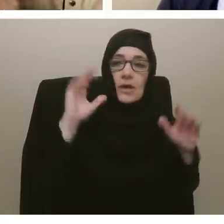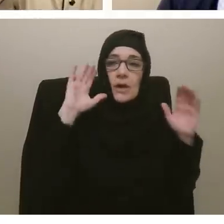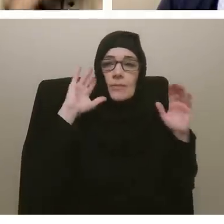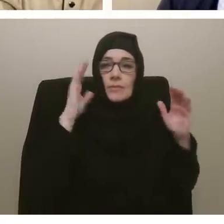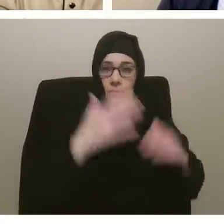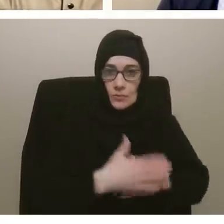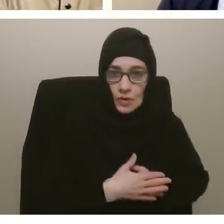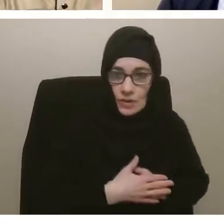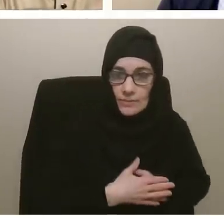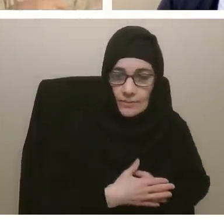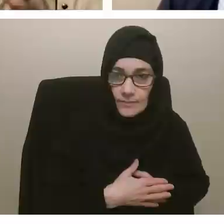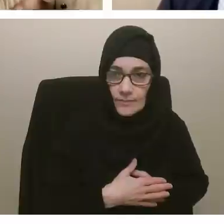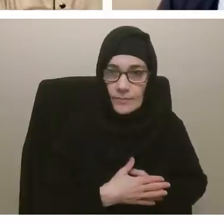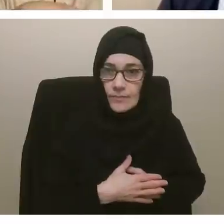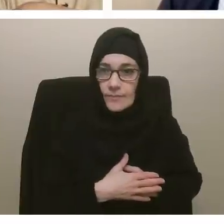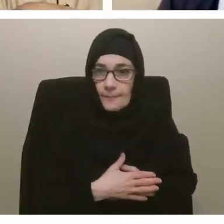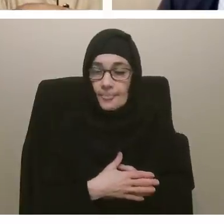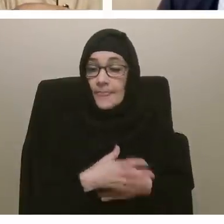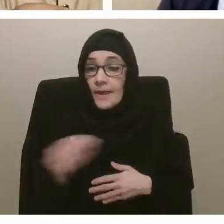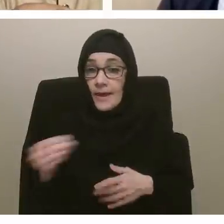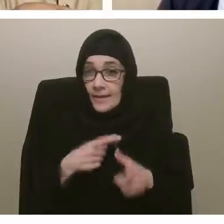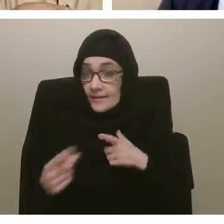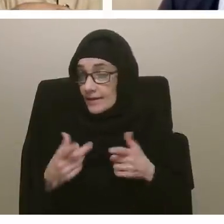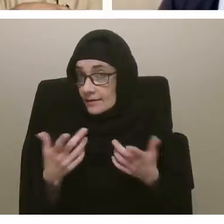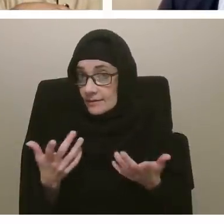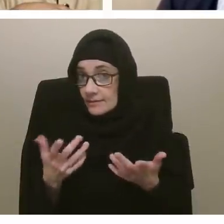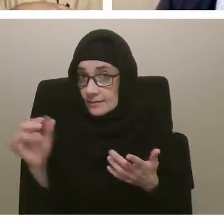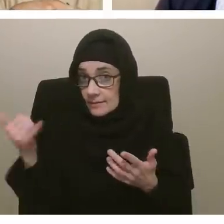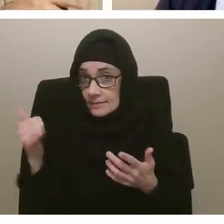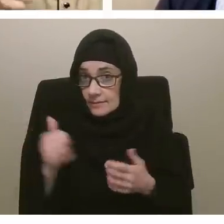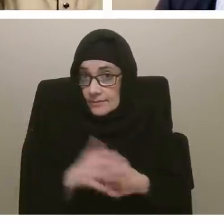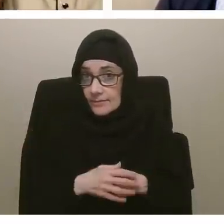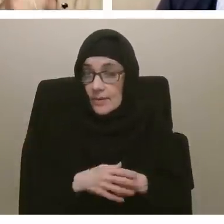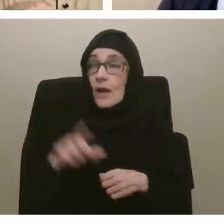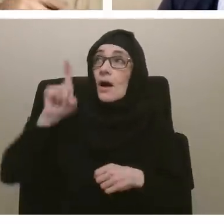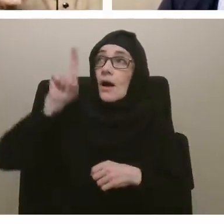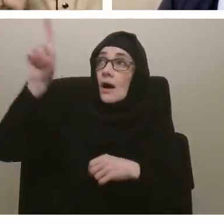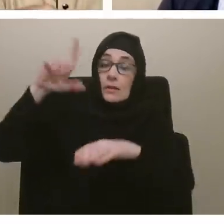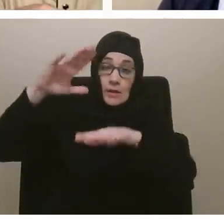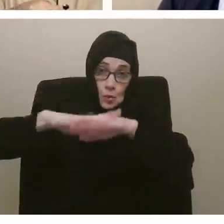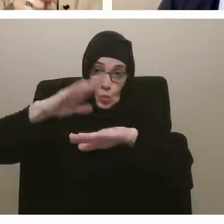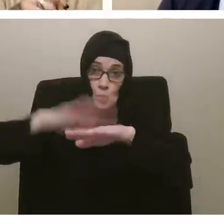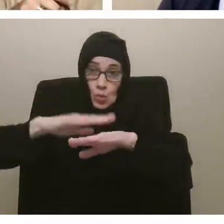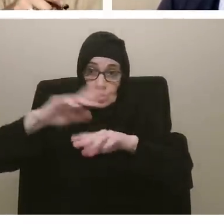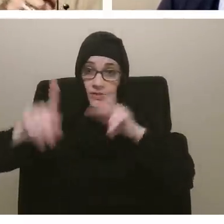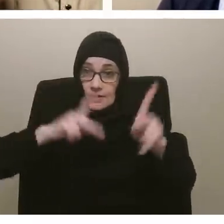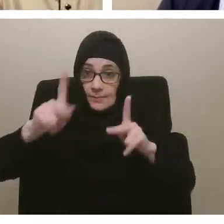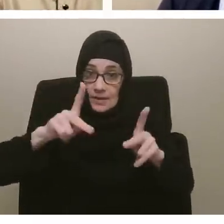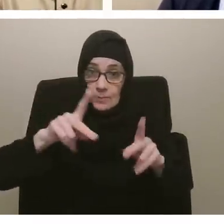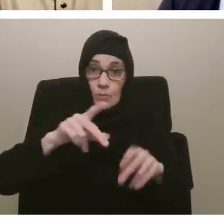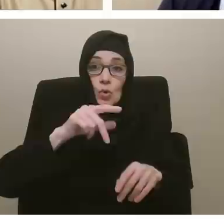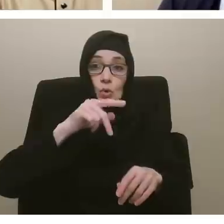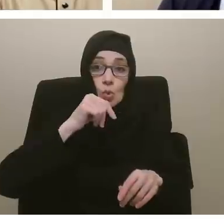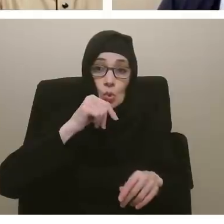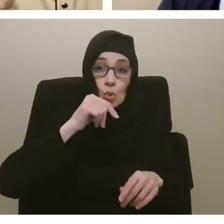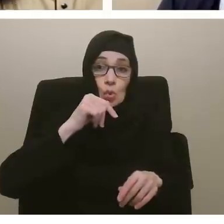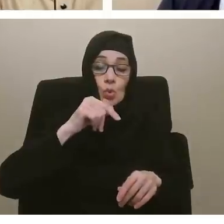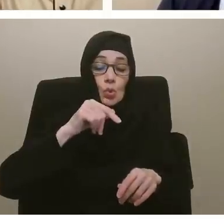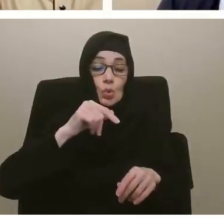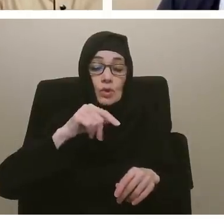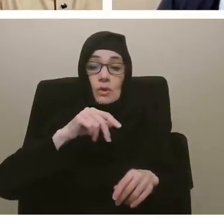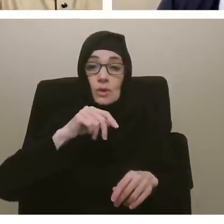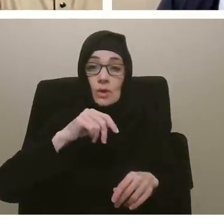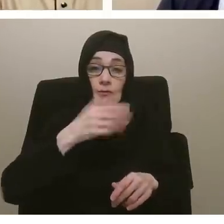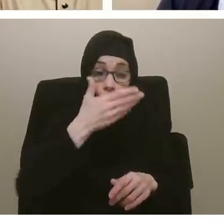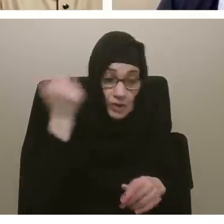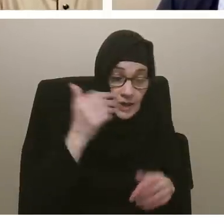find? وَيْلٌ لِلْمُصَلِّينَ الَّذِينَ هُمْ عَنْ صَلَاتِهِمْ سَاهُونَ. Allah warns the people who pray in Juz Amma, those who are forgetful in their prayers.